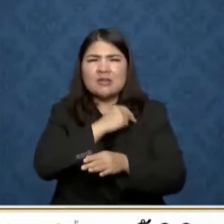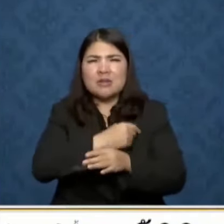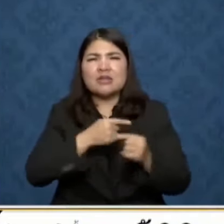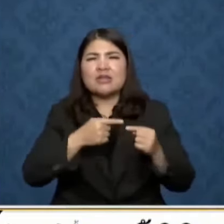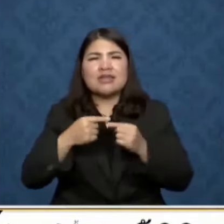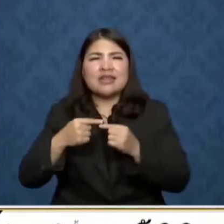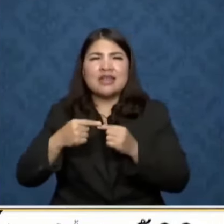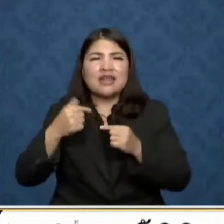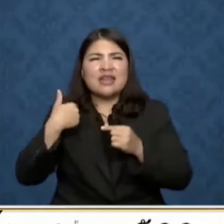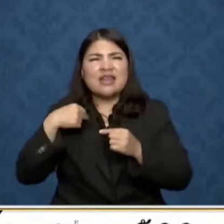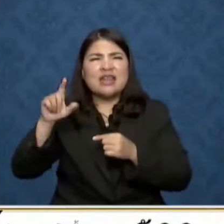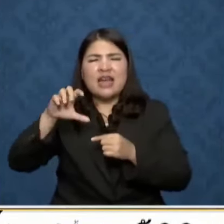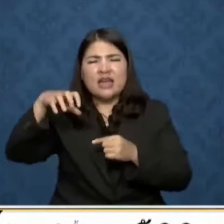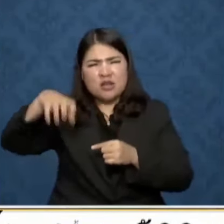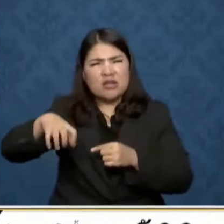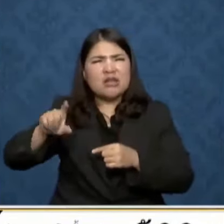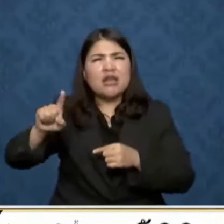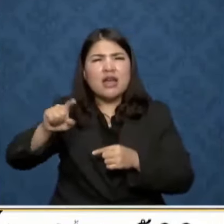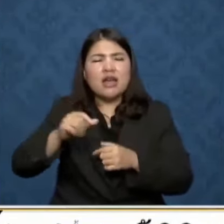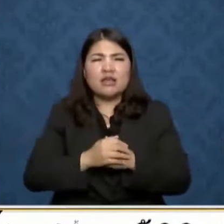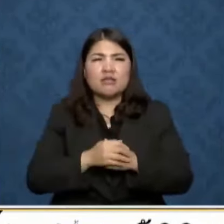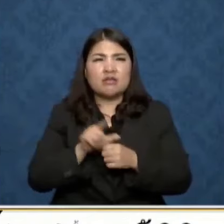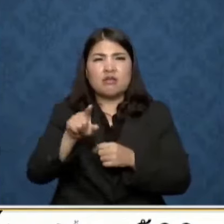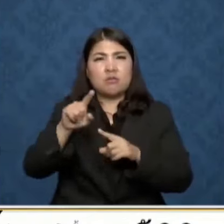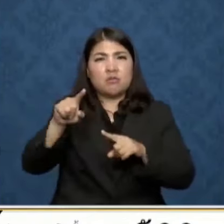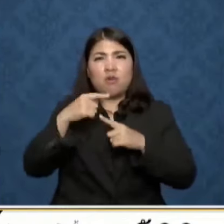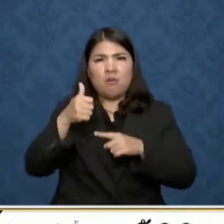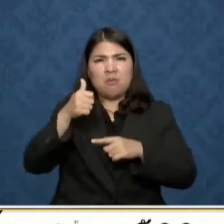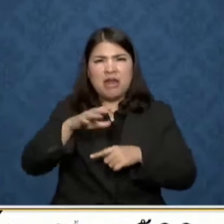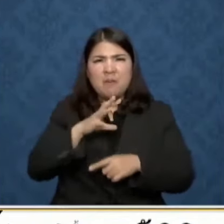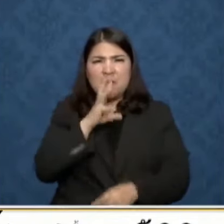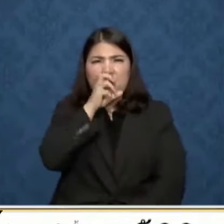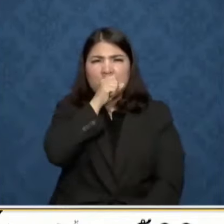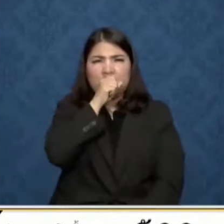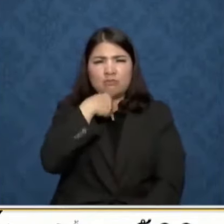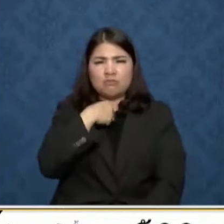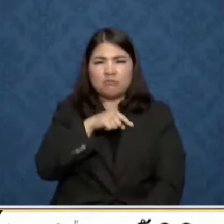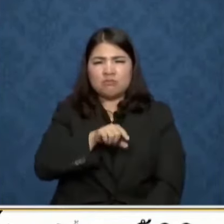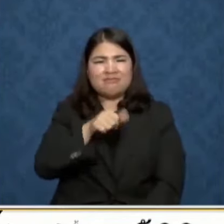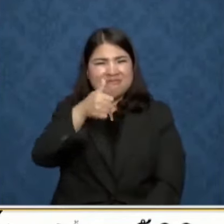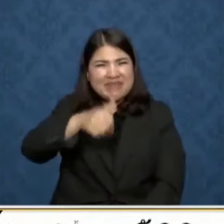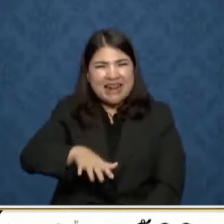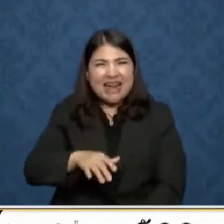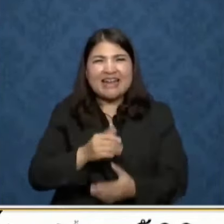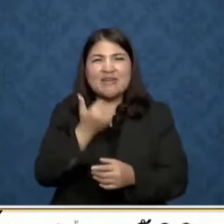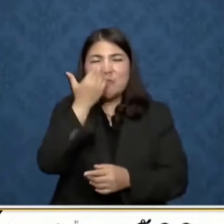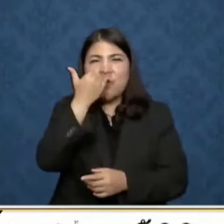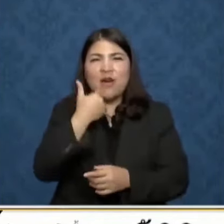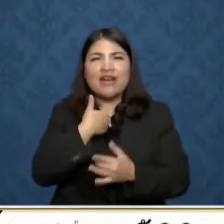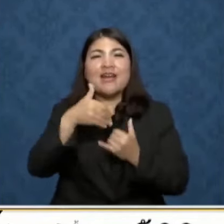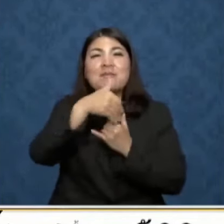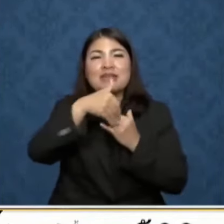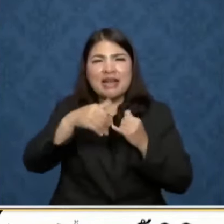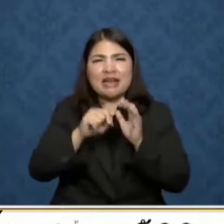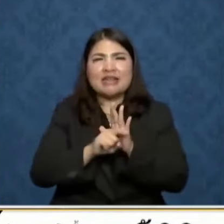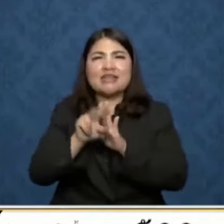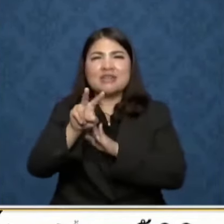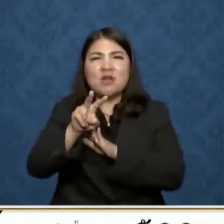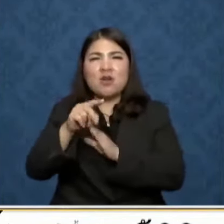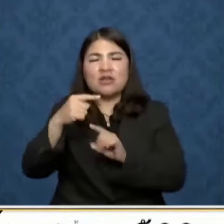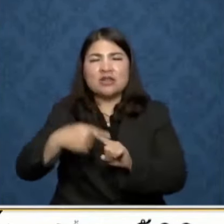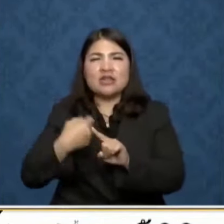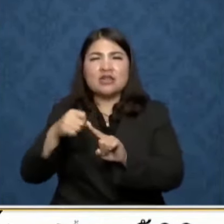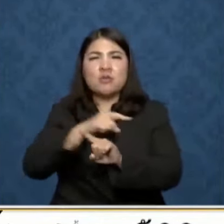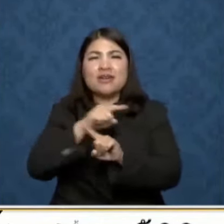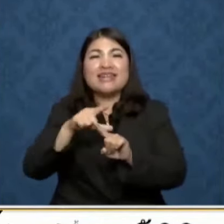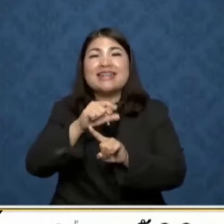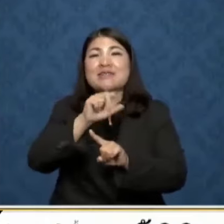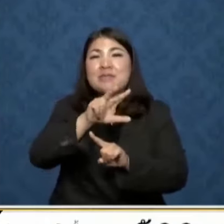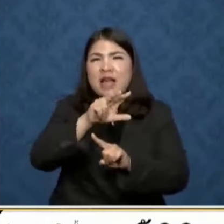1